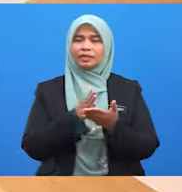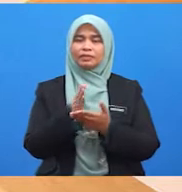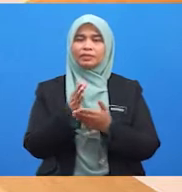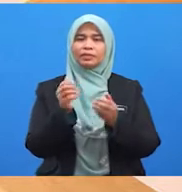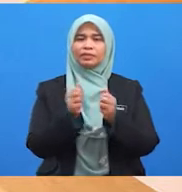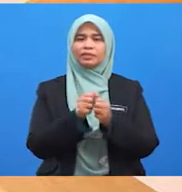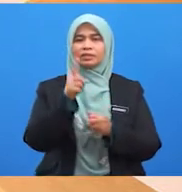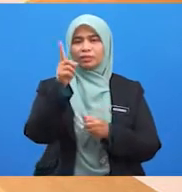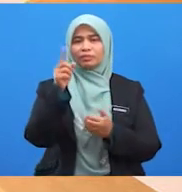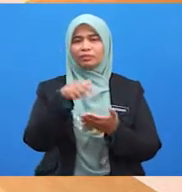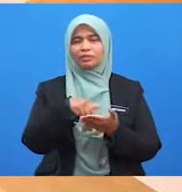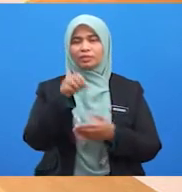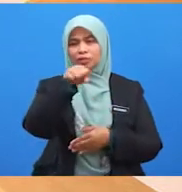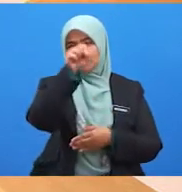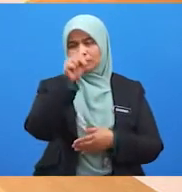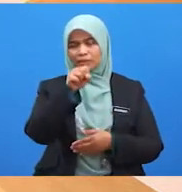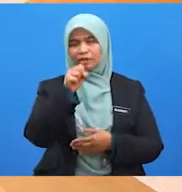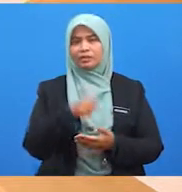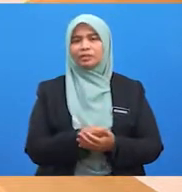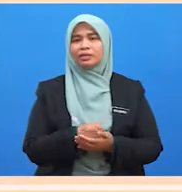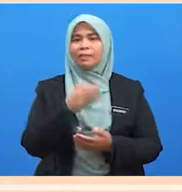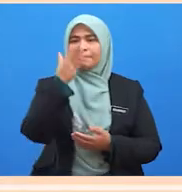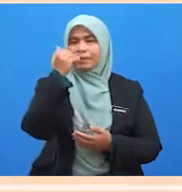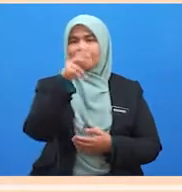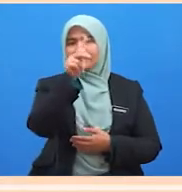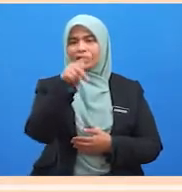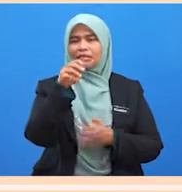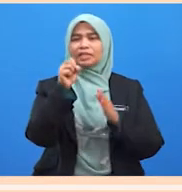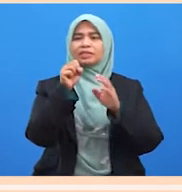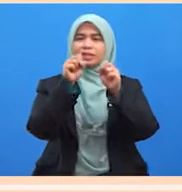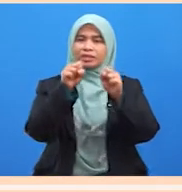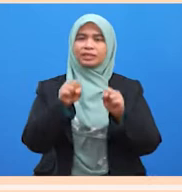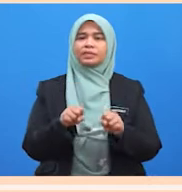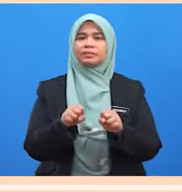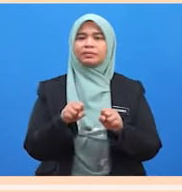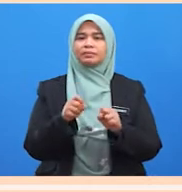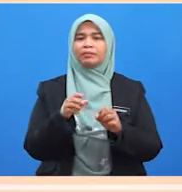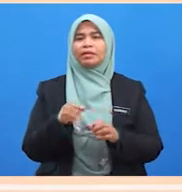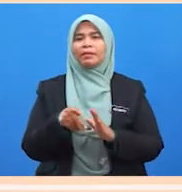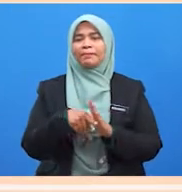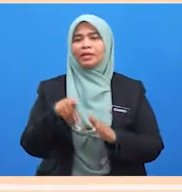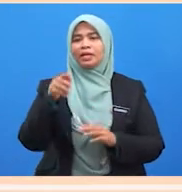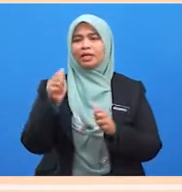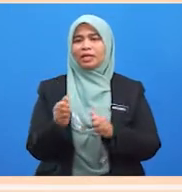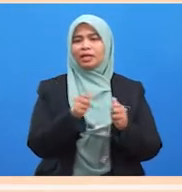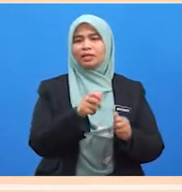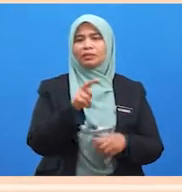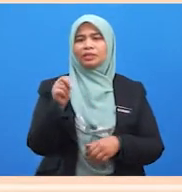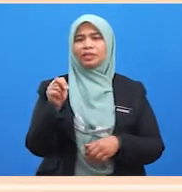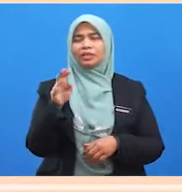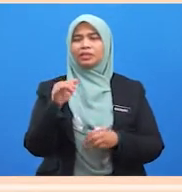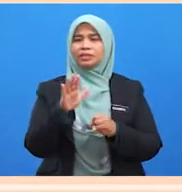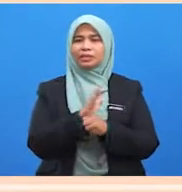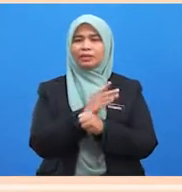Kita teruskan dengan satu lagi soalan. Mengapakah sistem pengangkutan yang cekap diperlukan